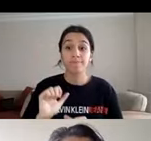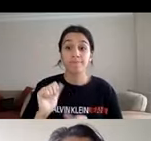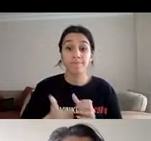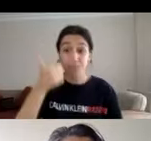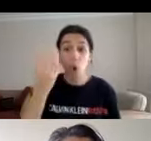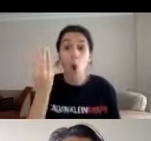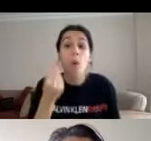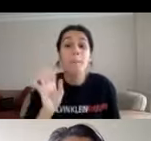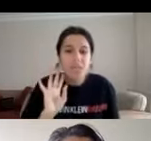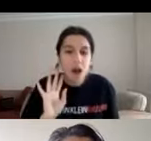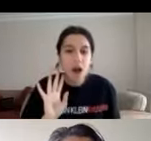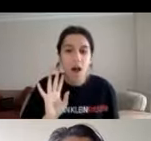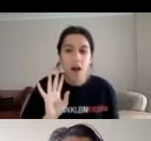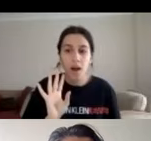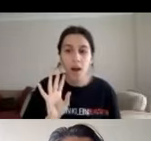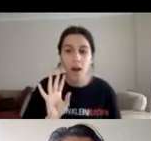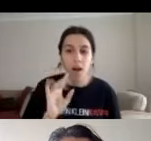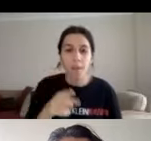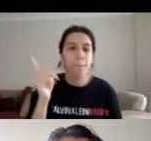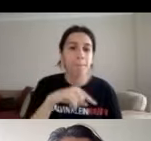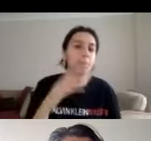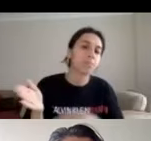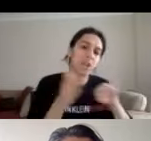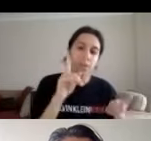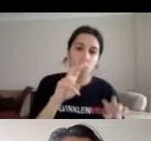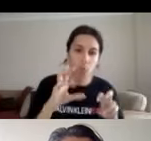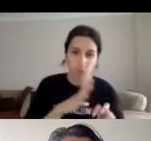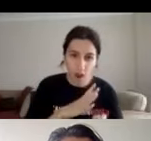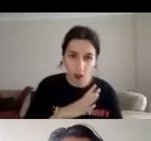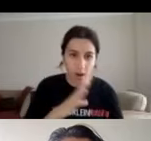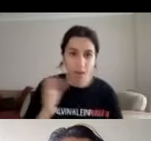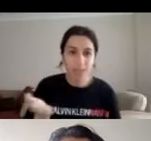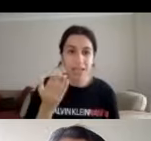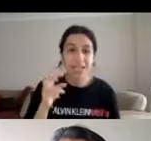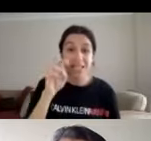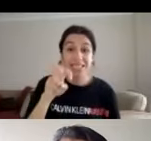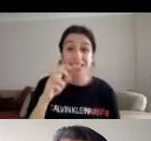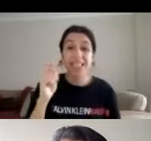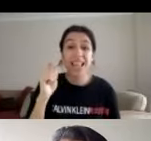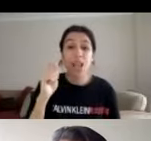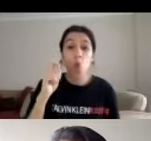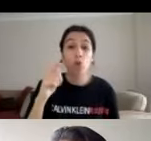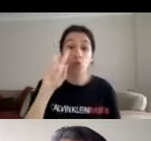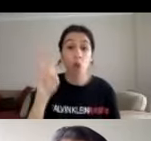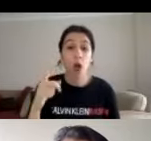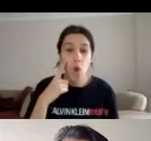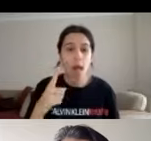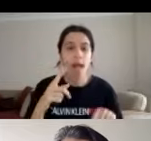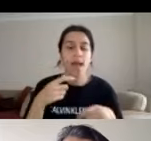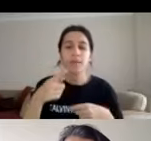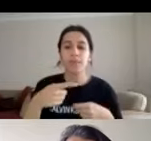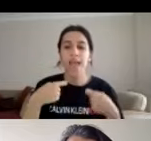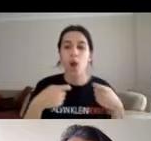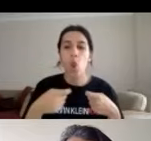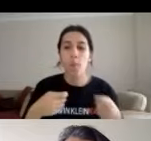argümanlar söz konusu. Onlardan bir tanesi de burada paylaşmak isterim. 8 trilyon dolarlık küresel bir ekonomi var. Yani bu